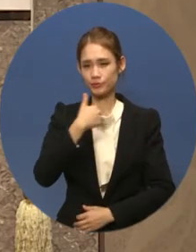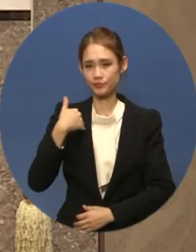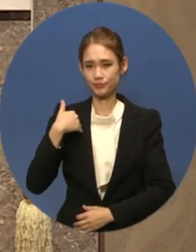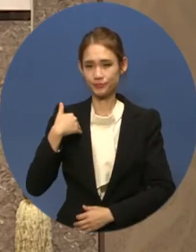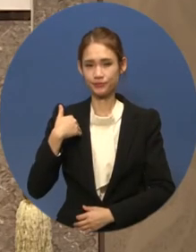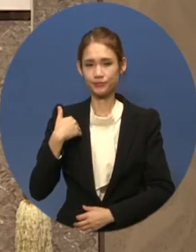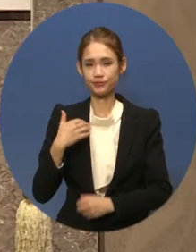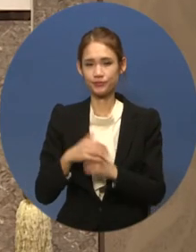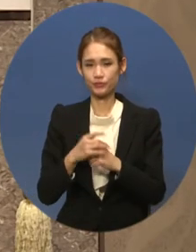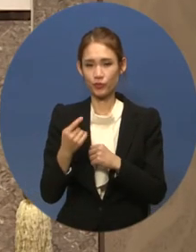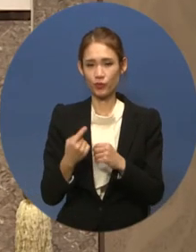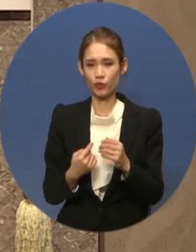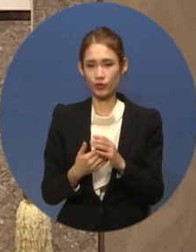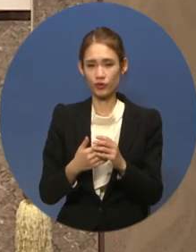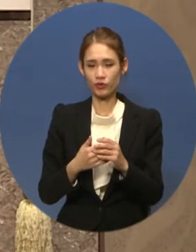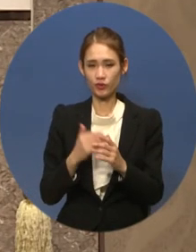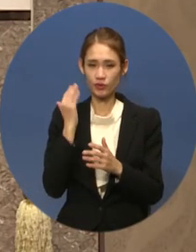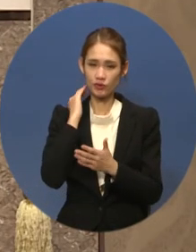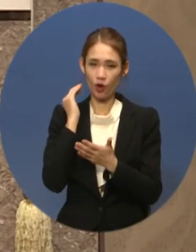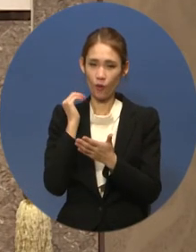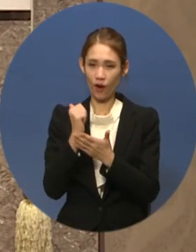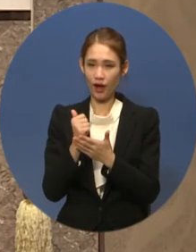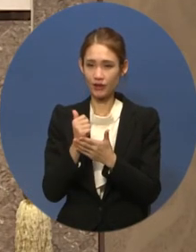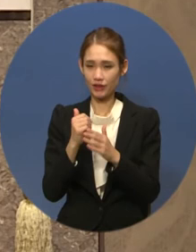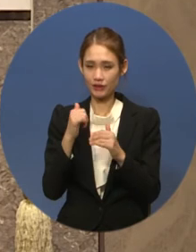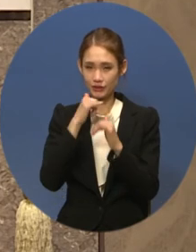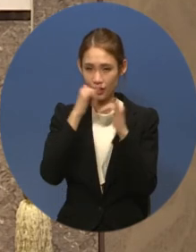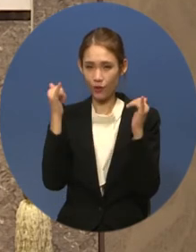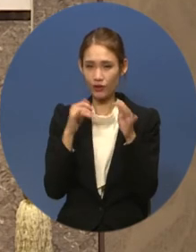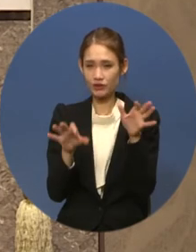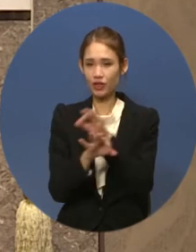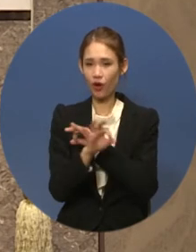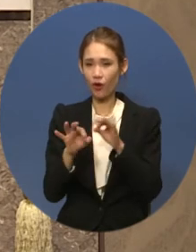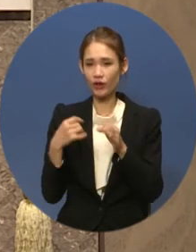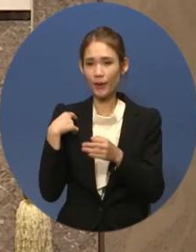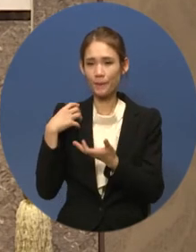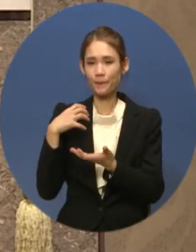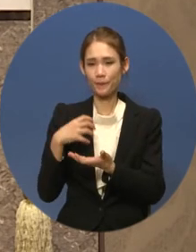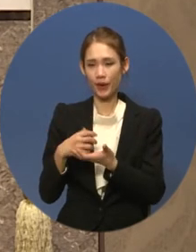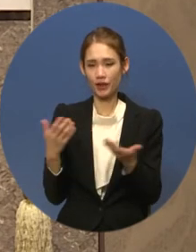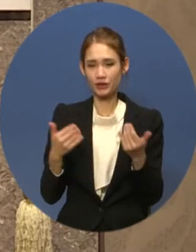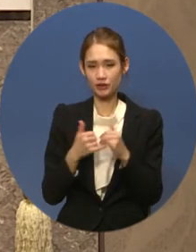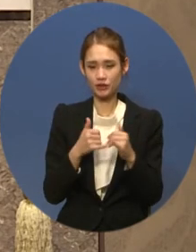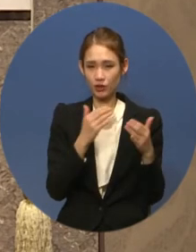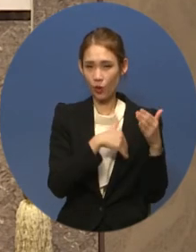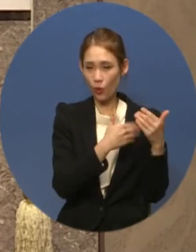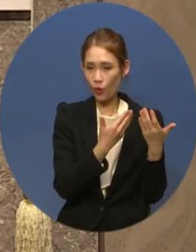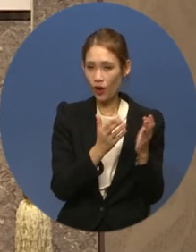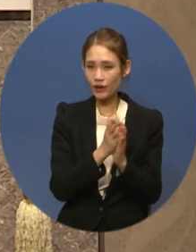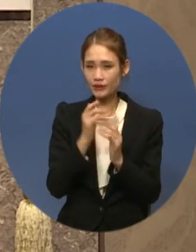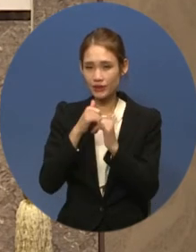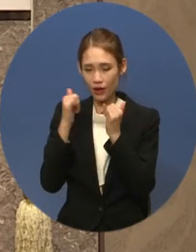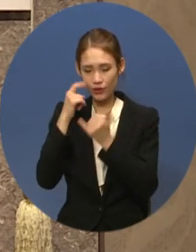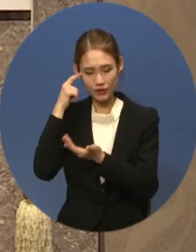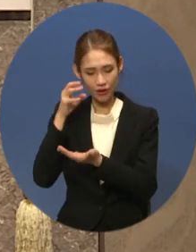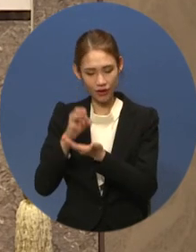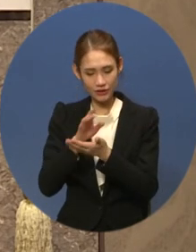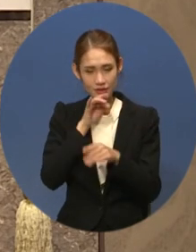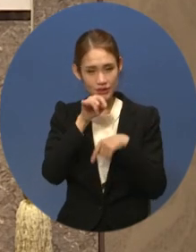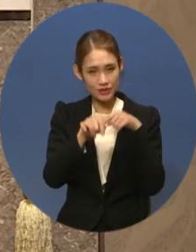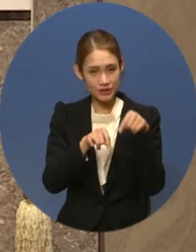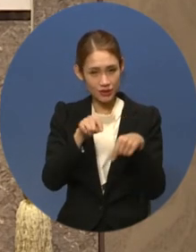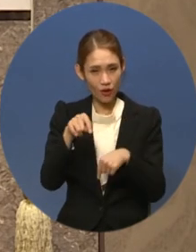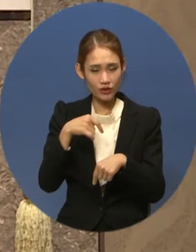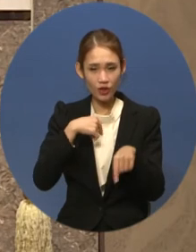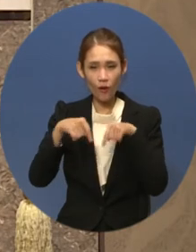여기 오기 전에는 아 청와대의 사회적경제 비서관으로 재직 을 하면서 공공기관의 사회적 가치 실현 정책이라는 것을